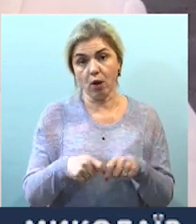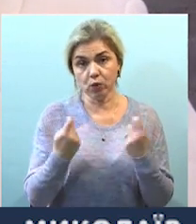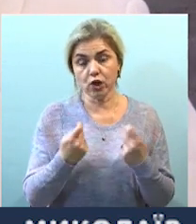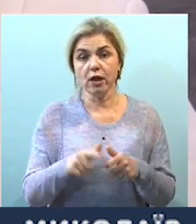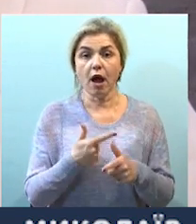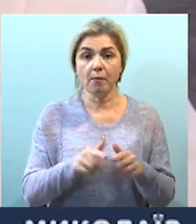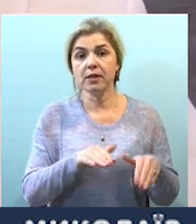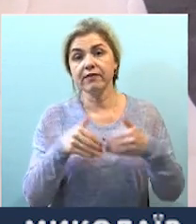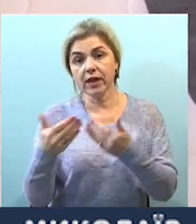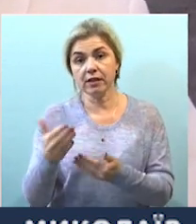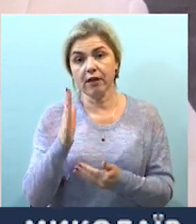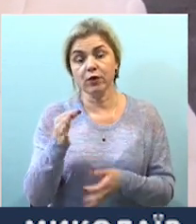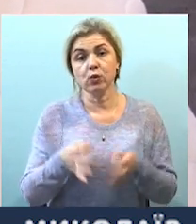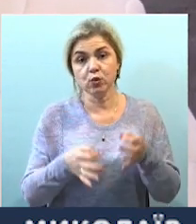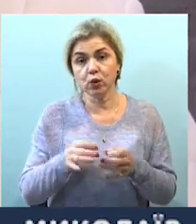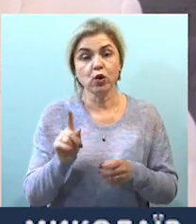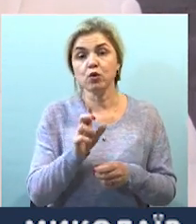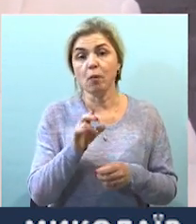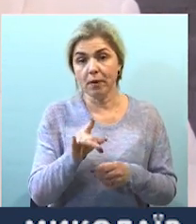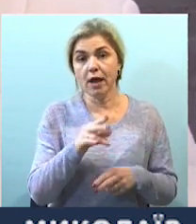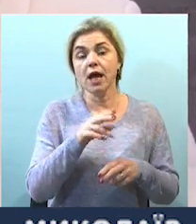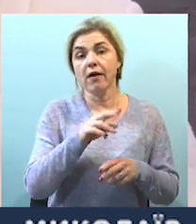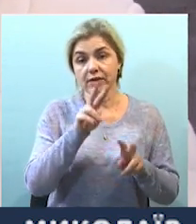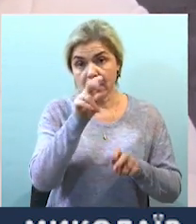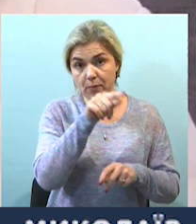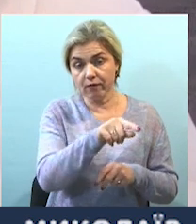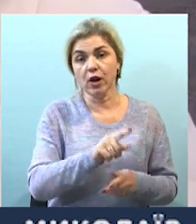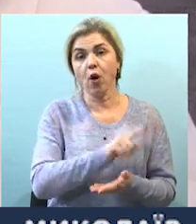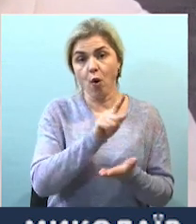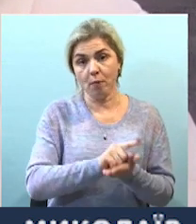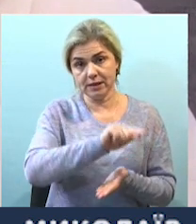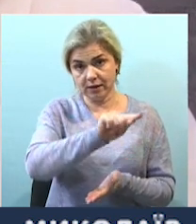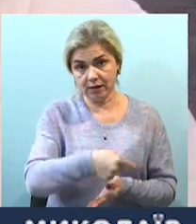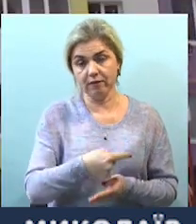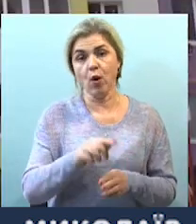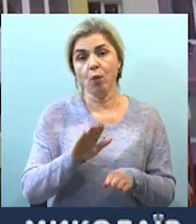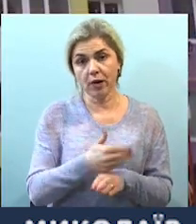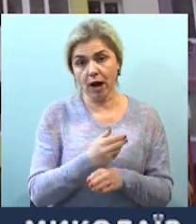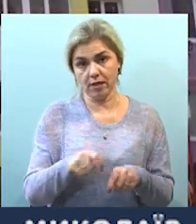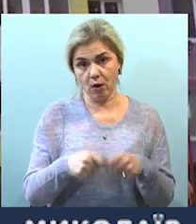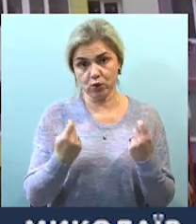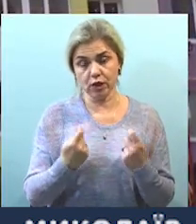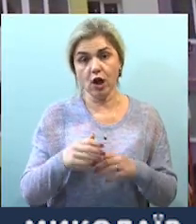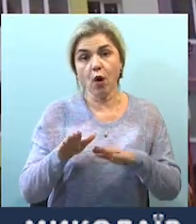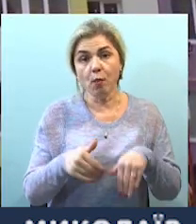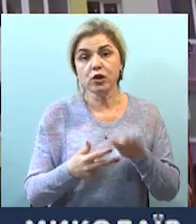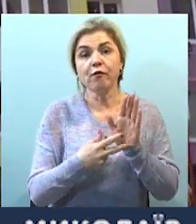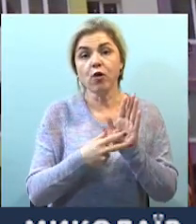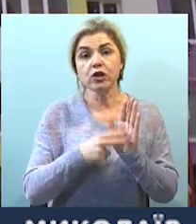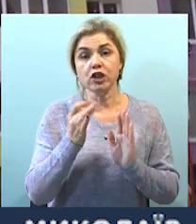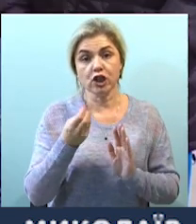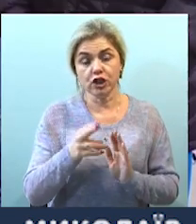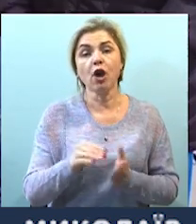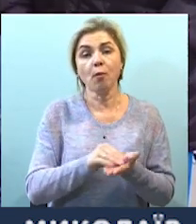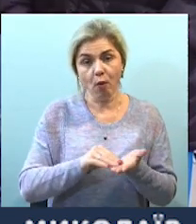до суду для того, щоб забудовника зобов'язали усунути вказані порушення. Після 8 січня ми ще раз